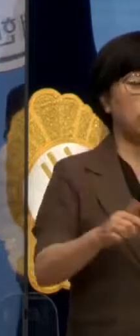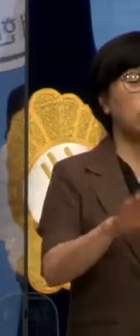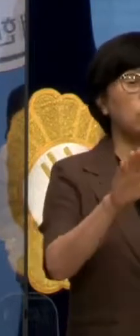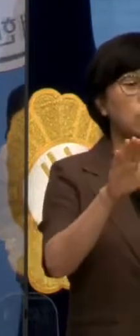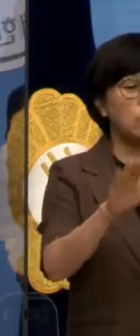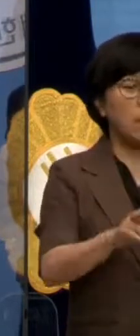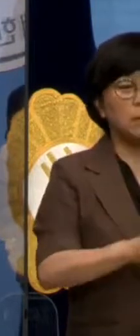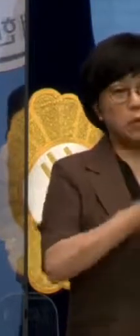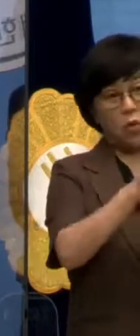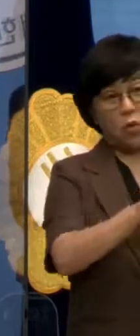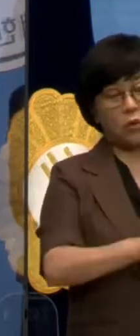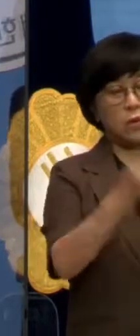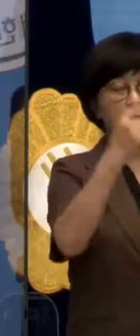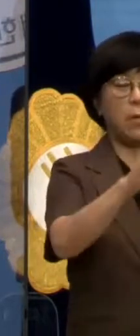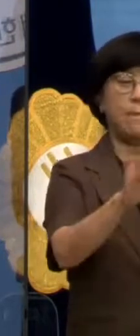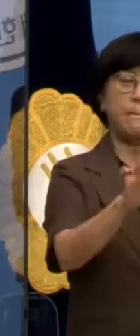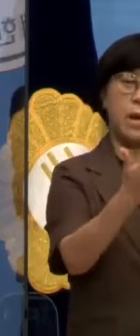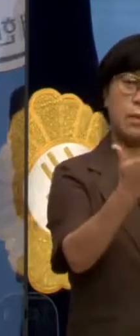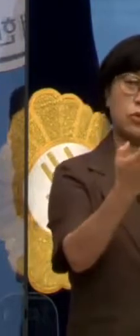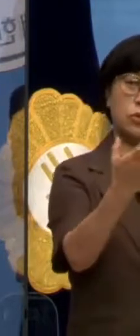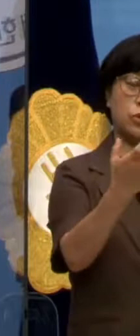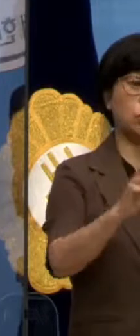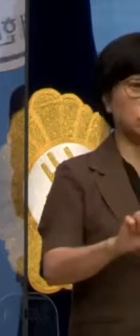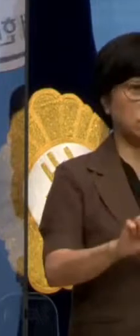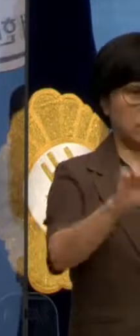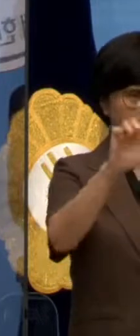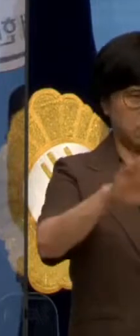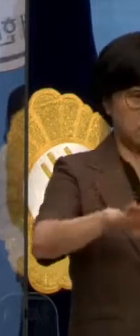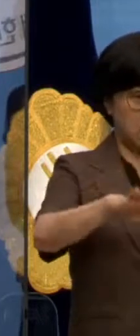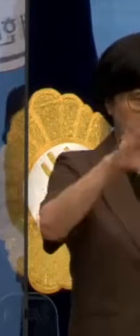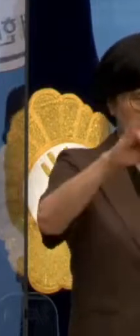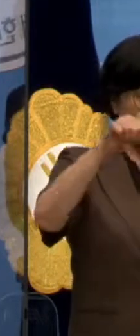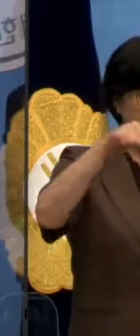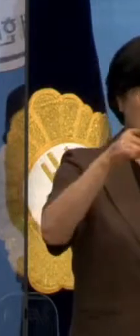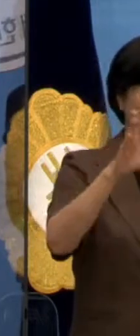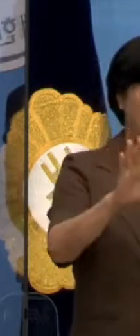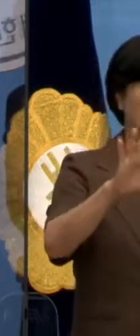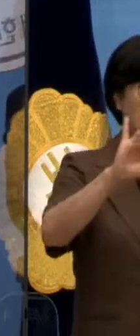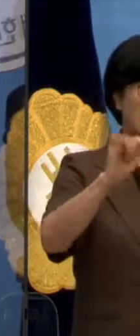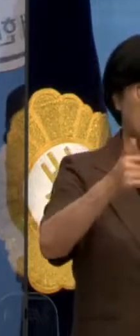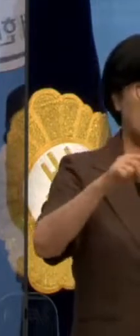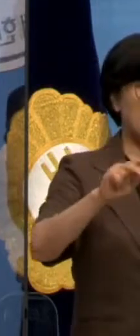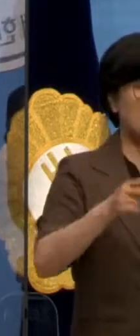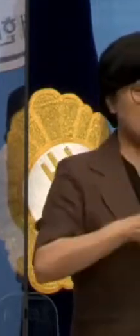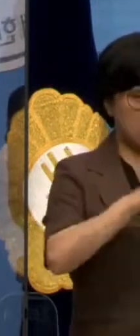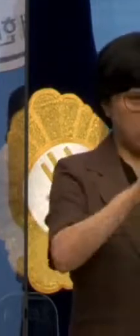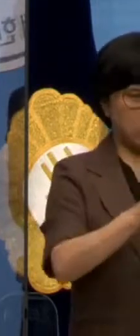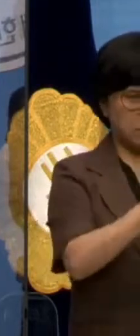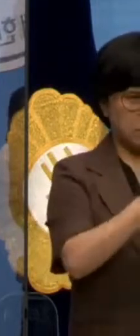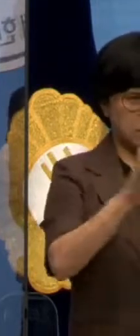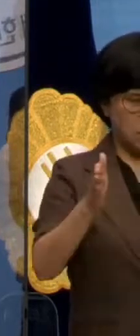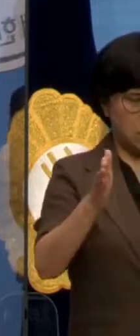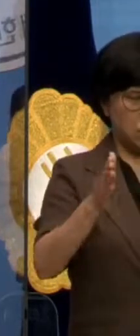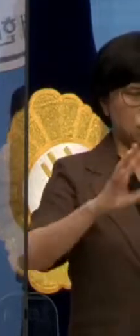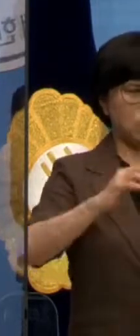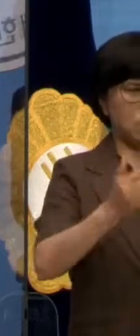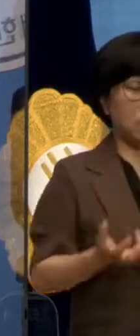철도는 1899년 처음으로 경인선이 개통된 이래 국민들의 이동과